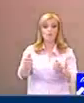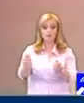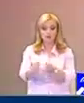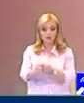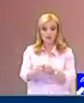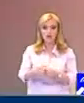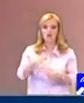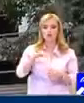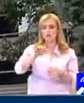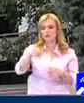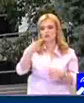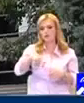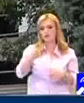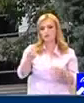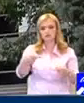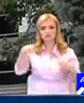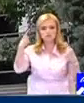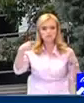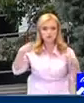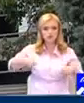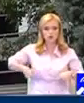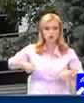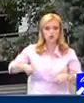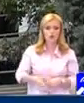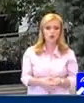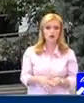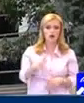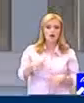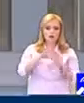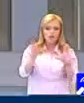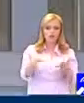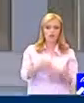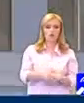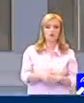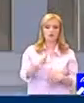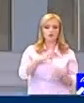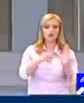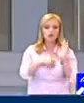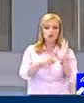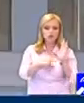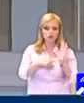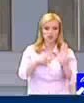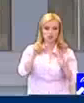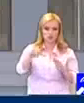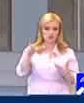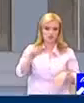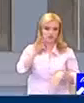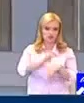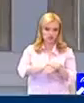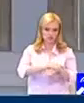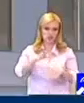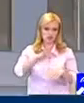în ele sume uriașe de bani. În dosar sunt vizate în total peste 60 de persoane, printre care lectori ai ASEM și mai mulți intermediari din